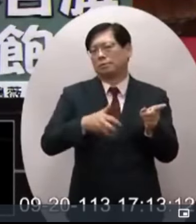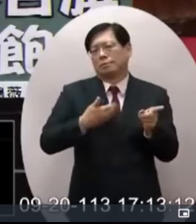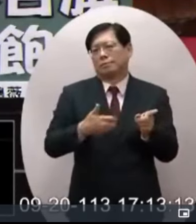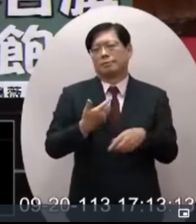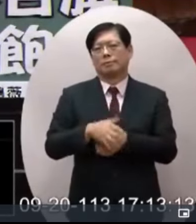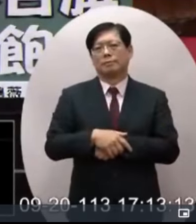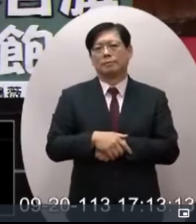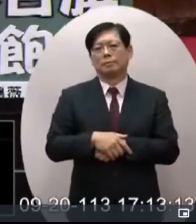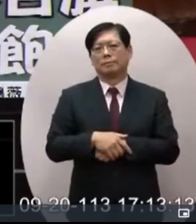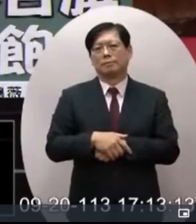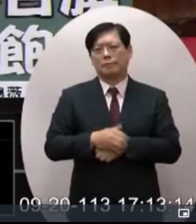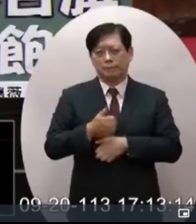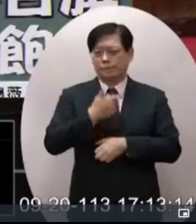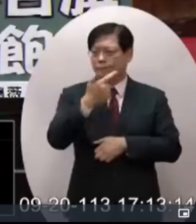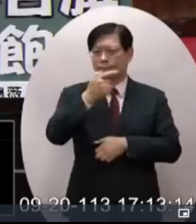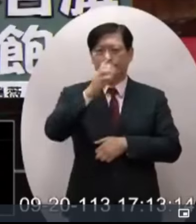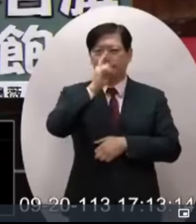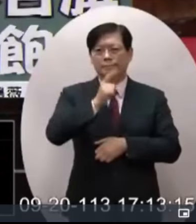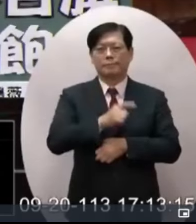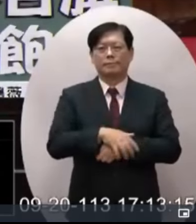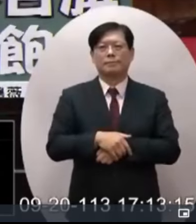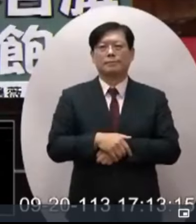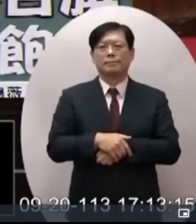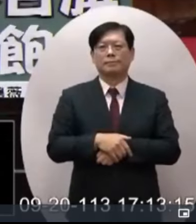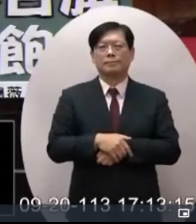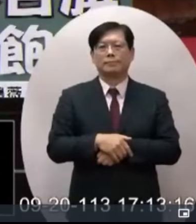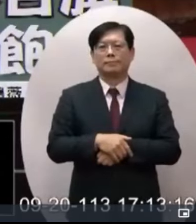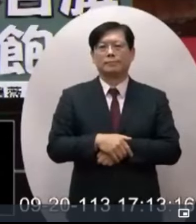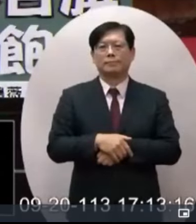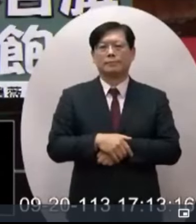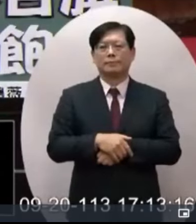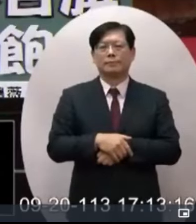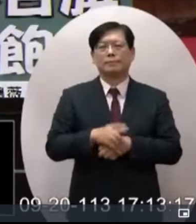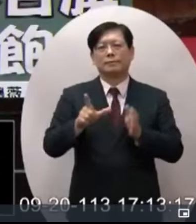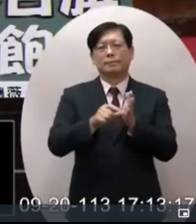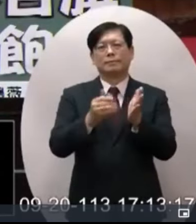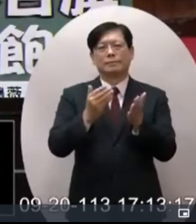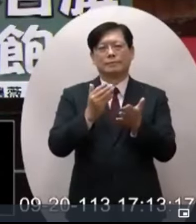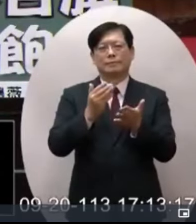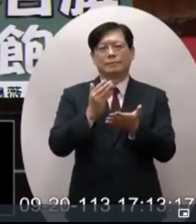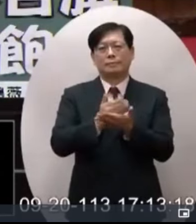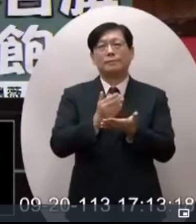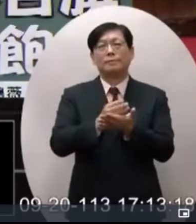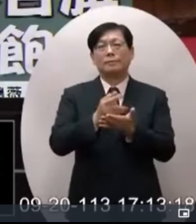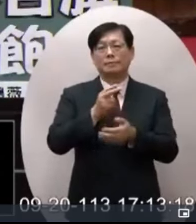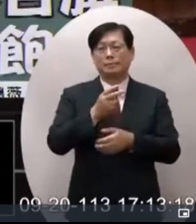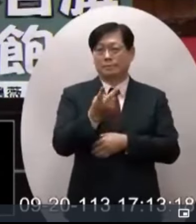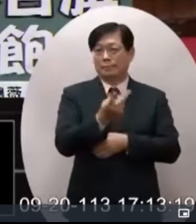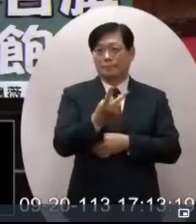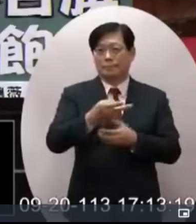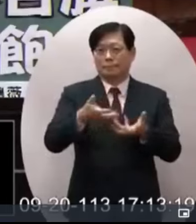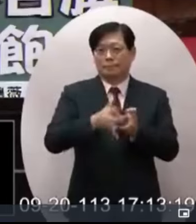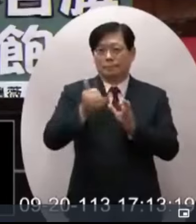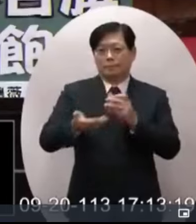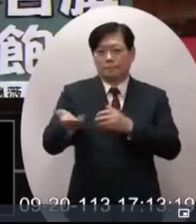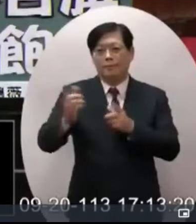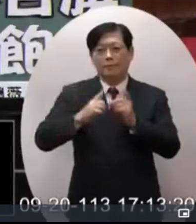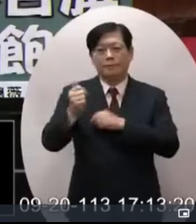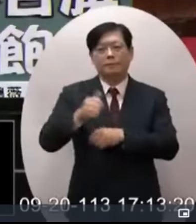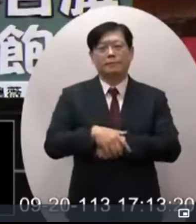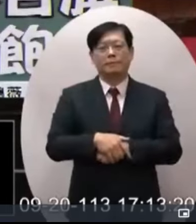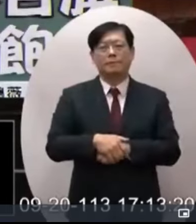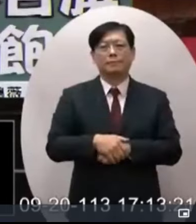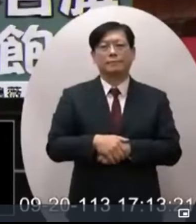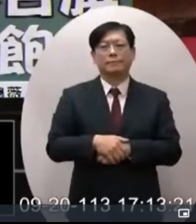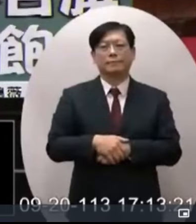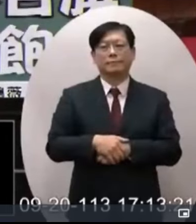知道，非常奇怪。好，那个时间暂停一下，请两位部长先请回，我